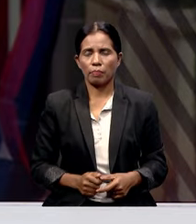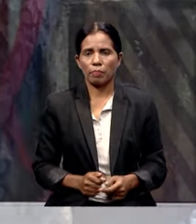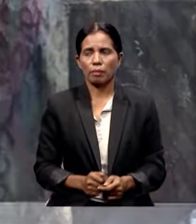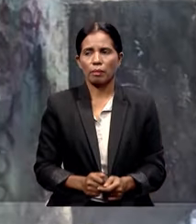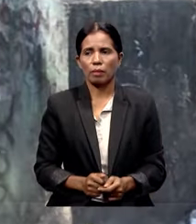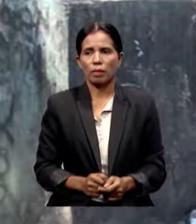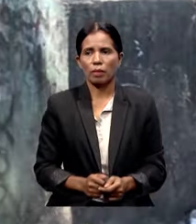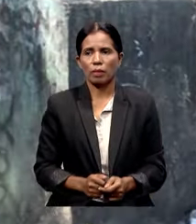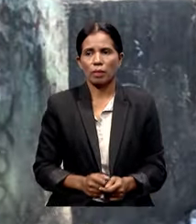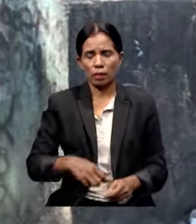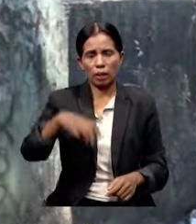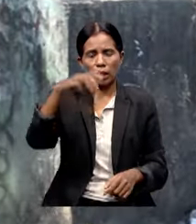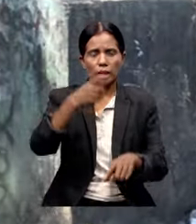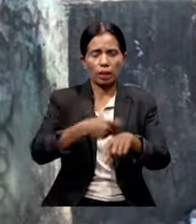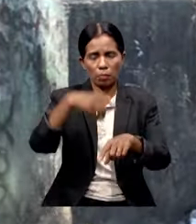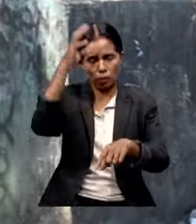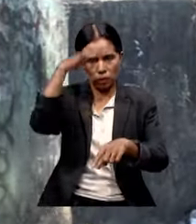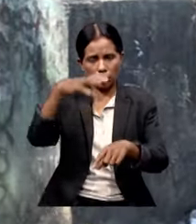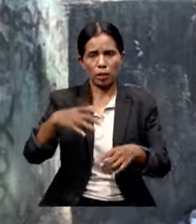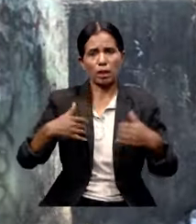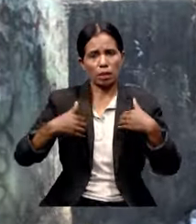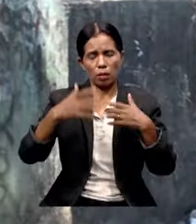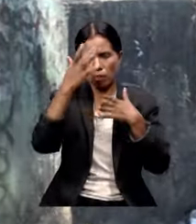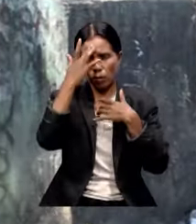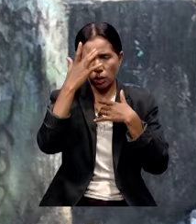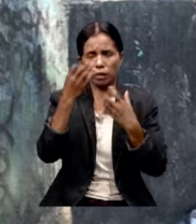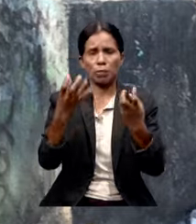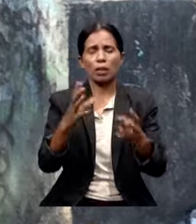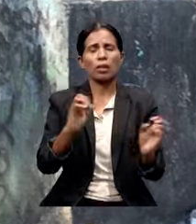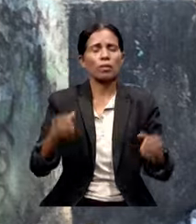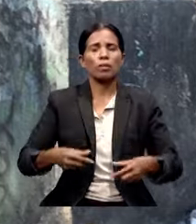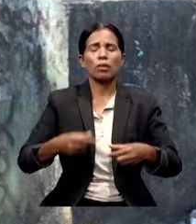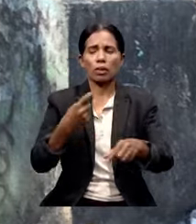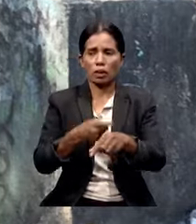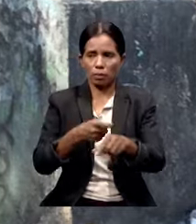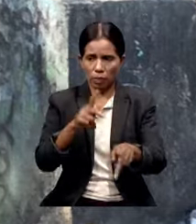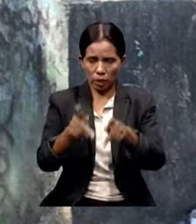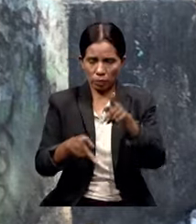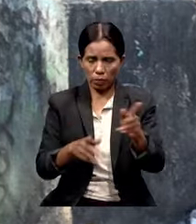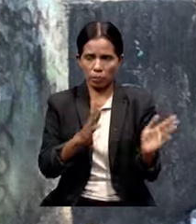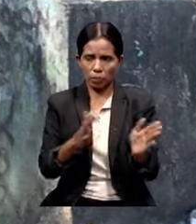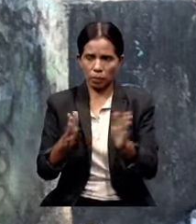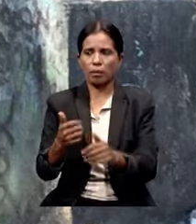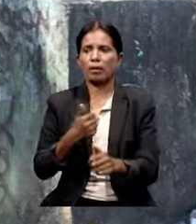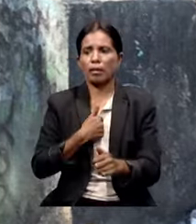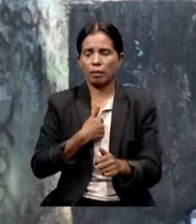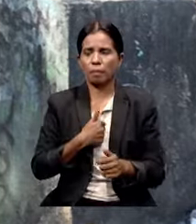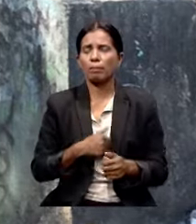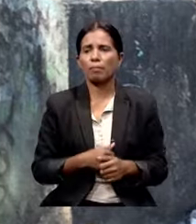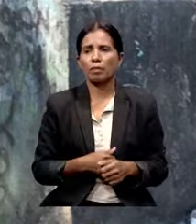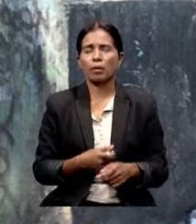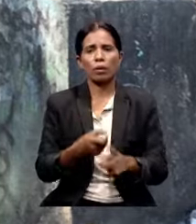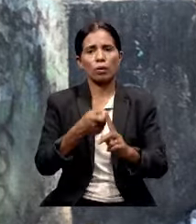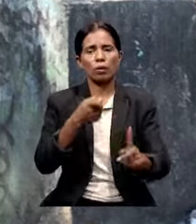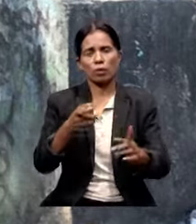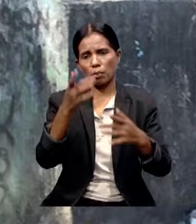Tempo udang, musu mora suing-uing, nebela fubiba mba komunidade atu perparaan. Kusi mora